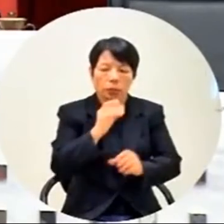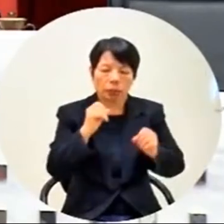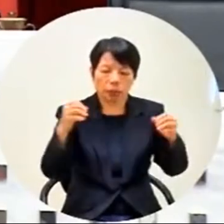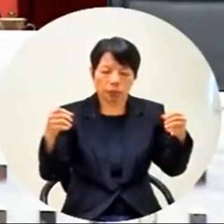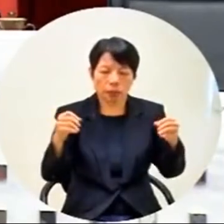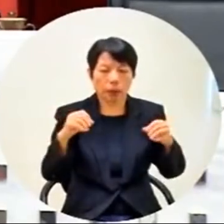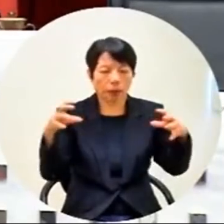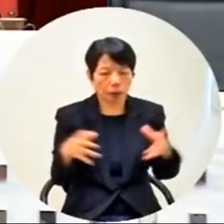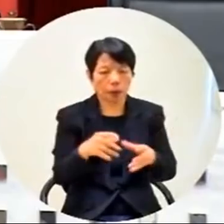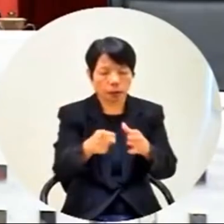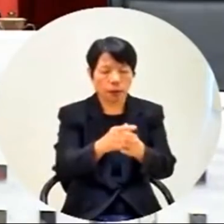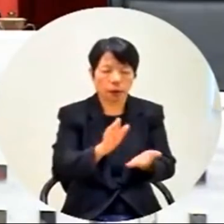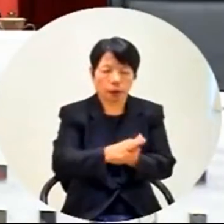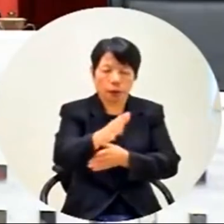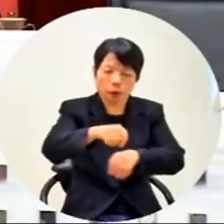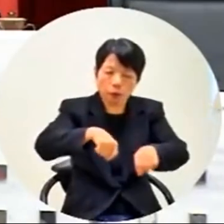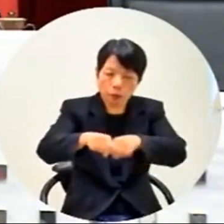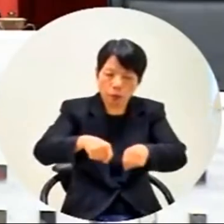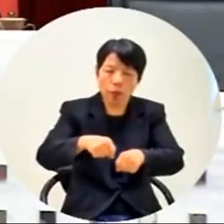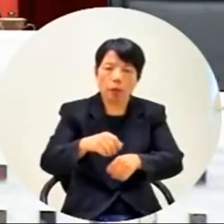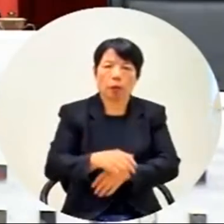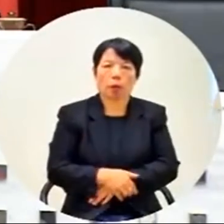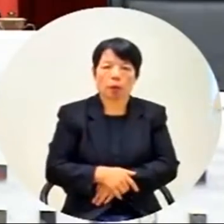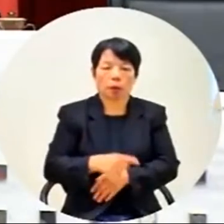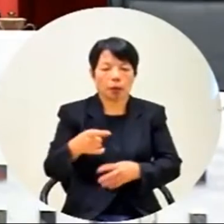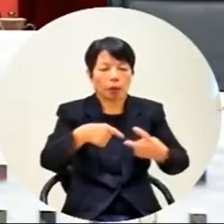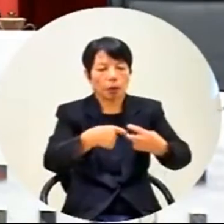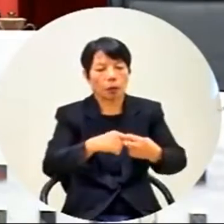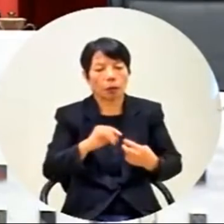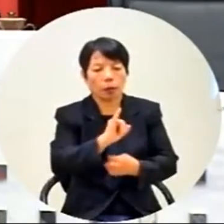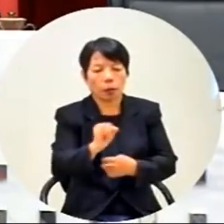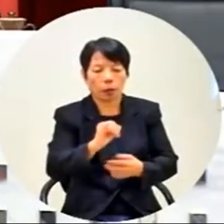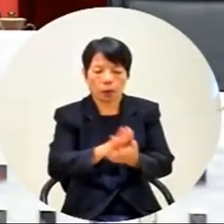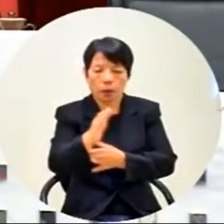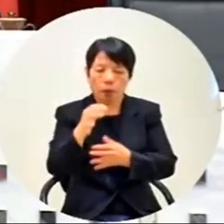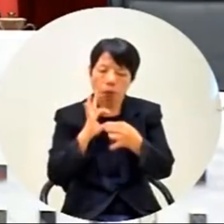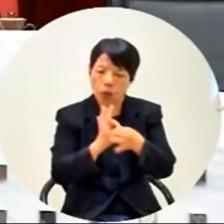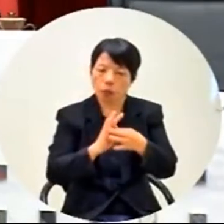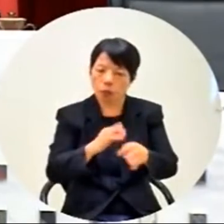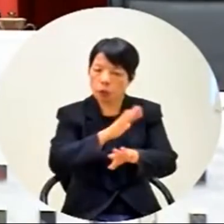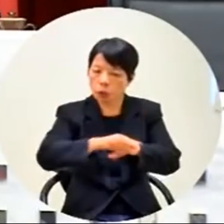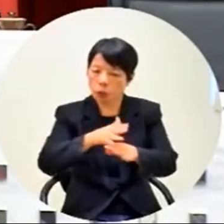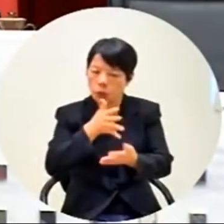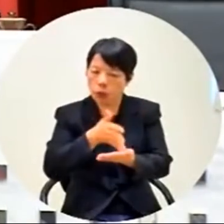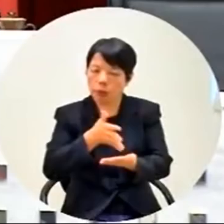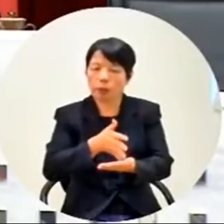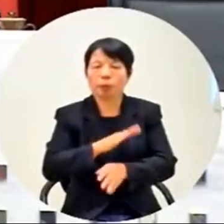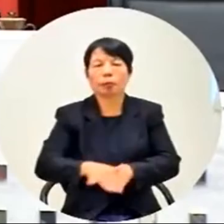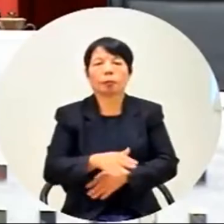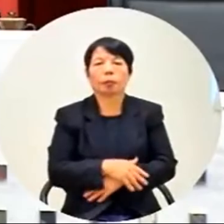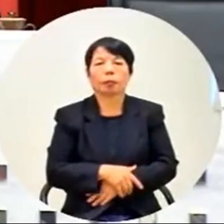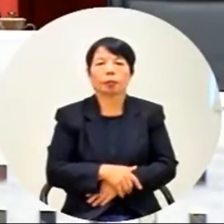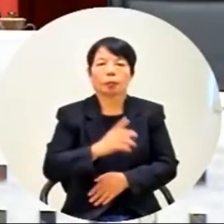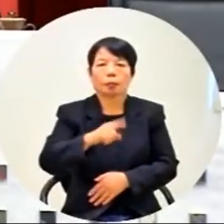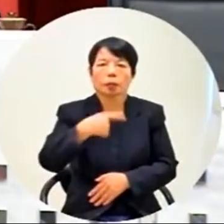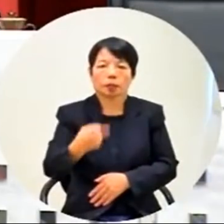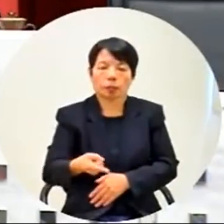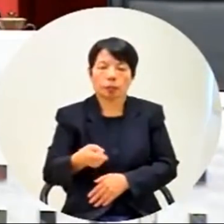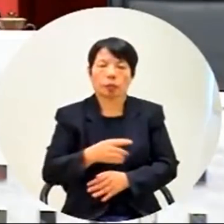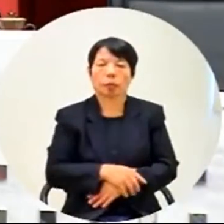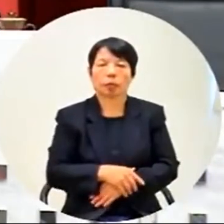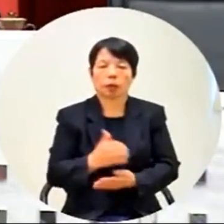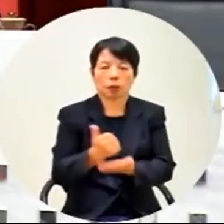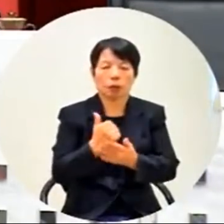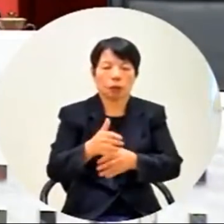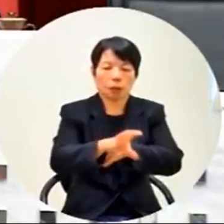要做后续的规划要走了？我相信雅竹议员他后续还会再继续关心这一个区块。好，那再来第二个部分，我们